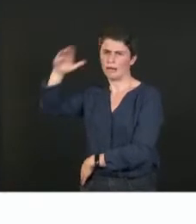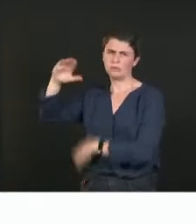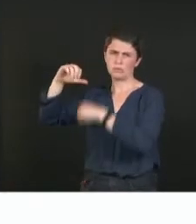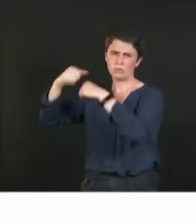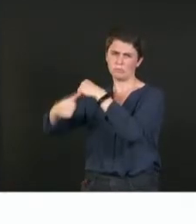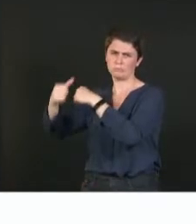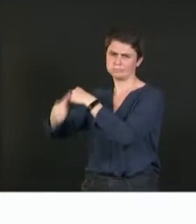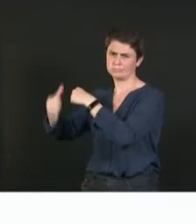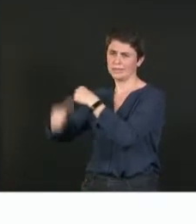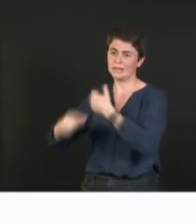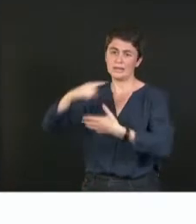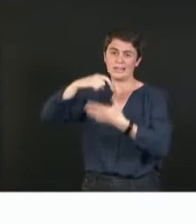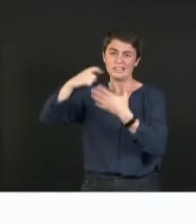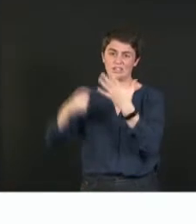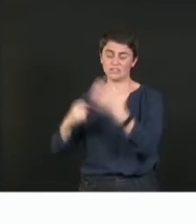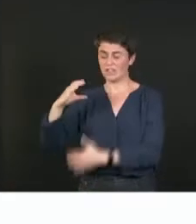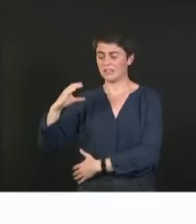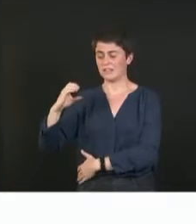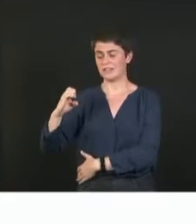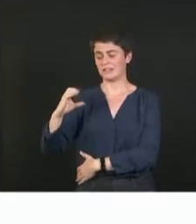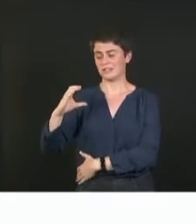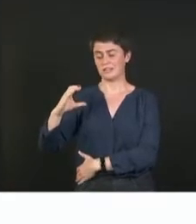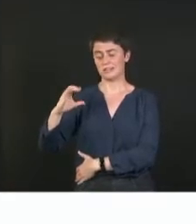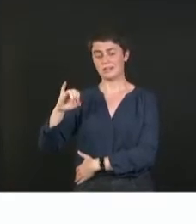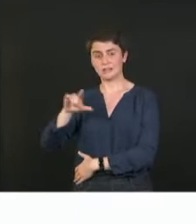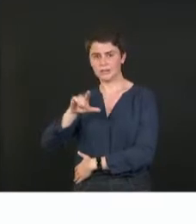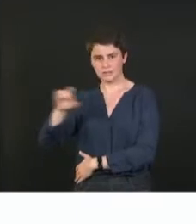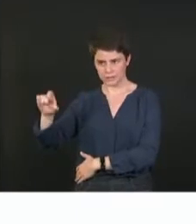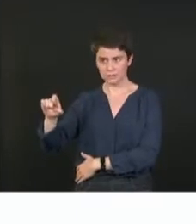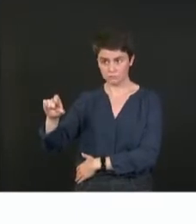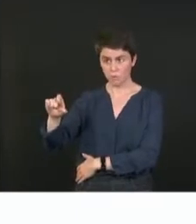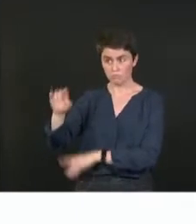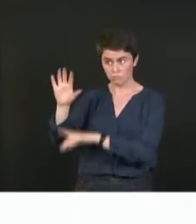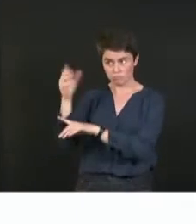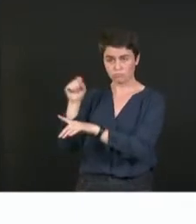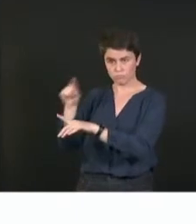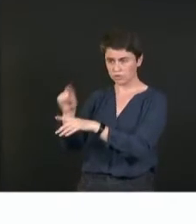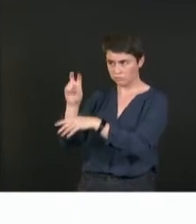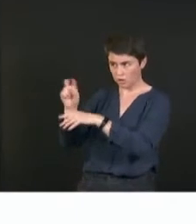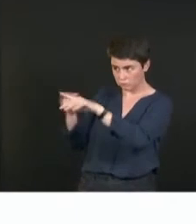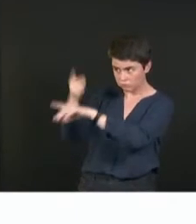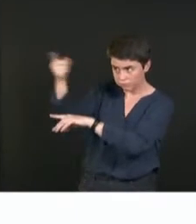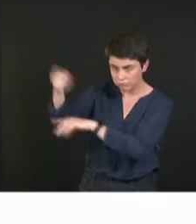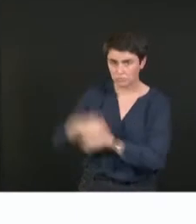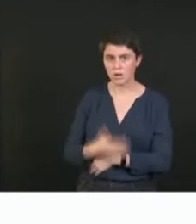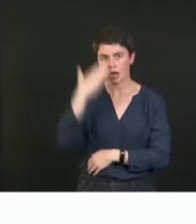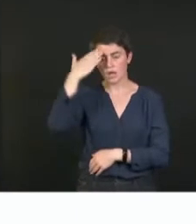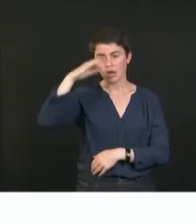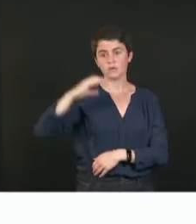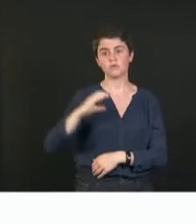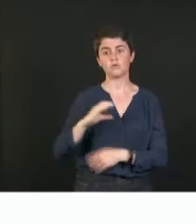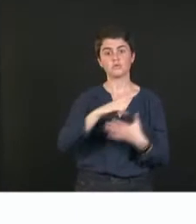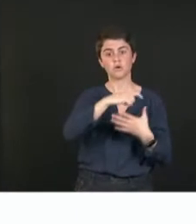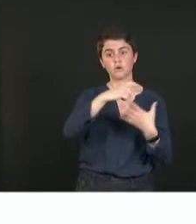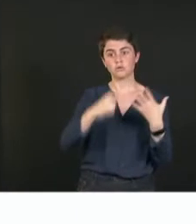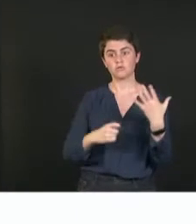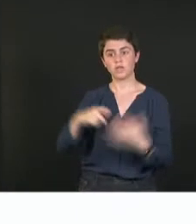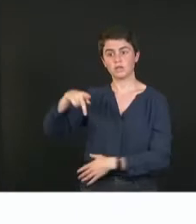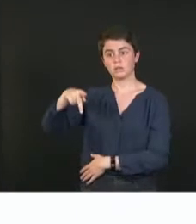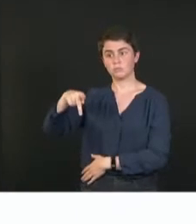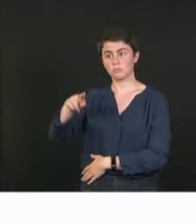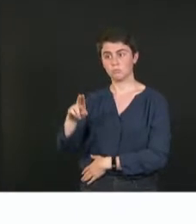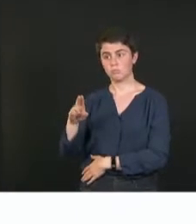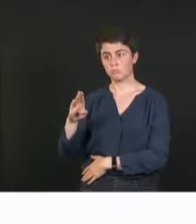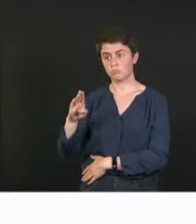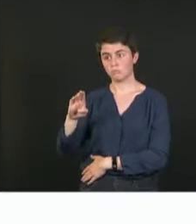qui lui va plutôt bien perdurer dans l'avenir, et un chêne qui est un peu plus méridional, notamment le chêne pubescent, qui pourrait aussi tout à fait